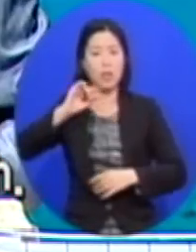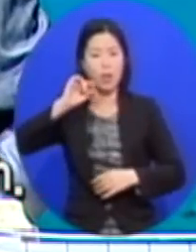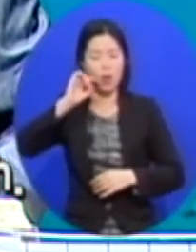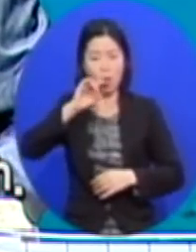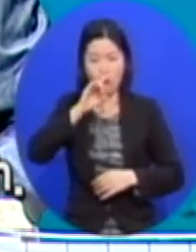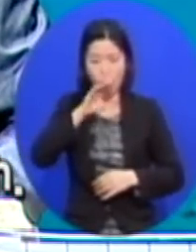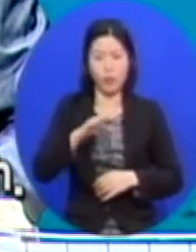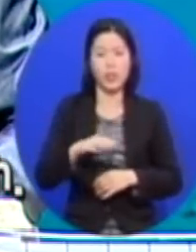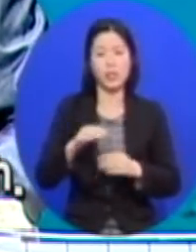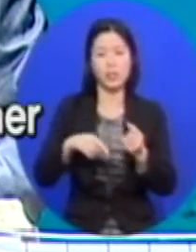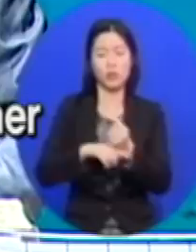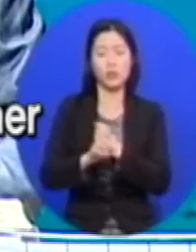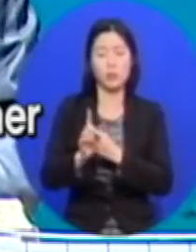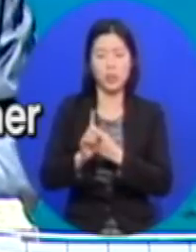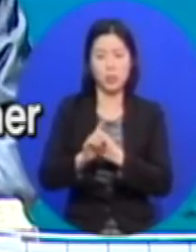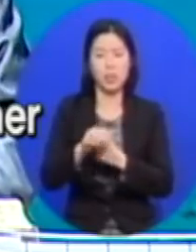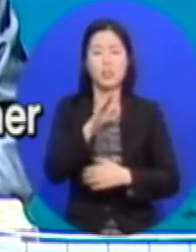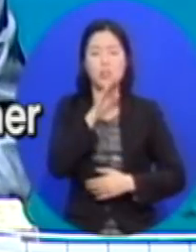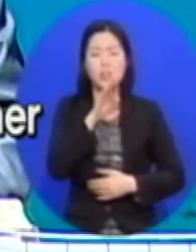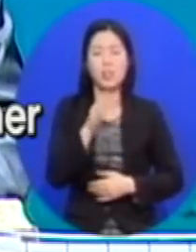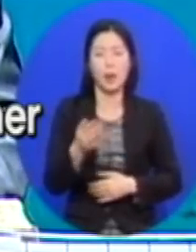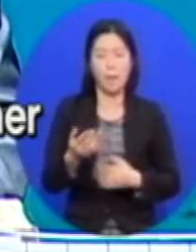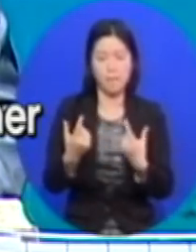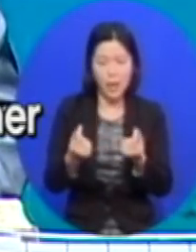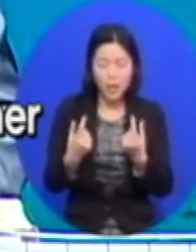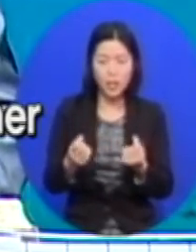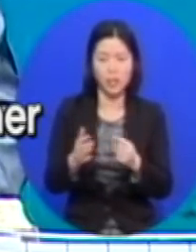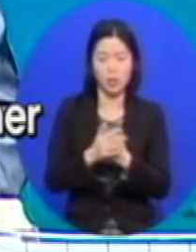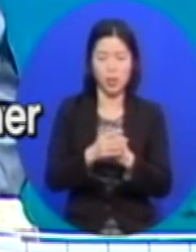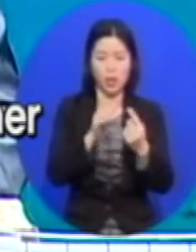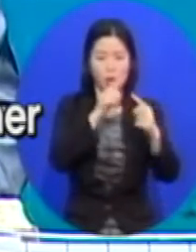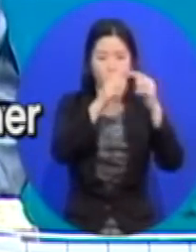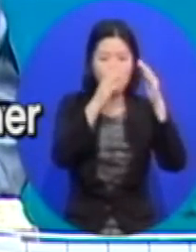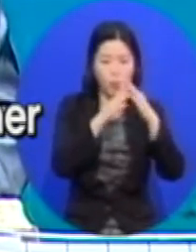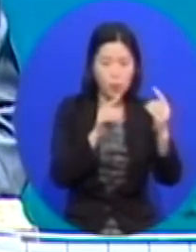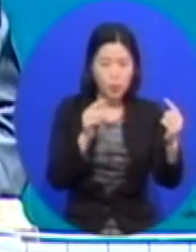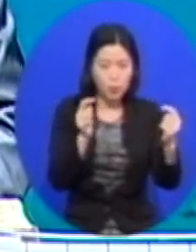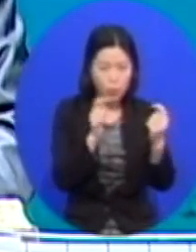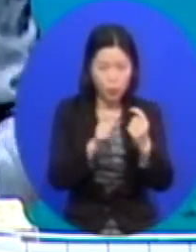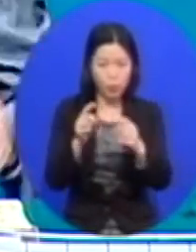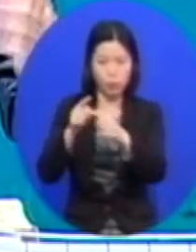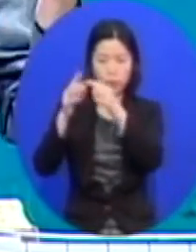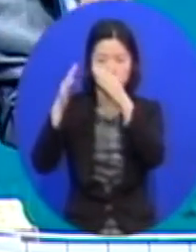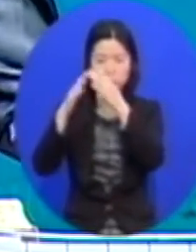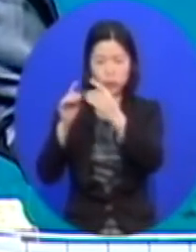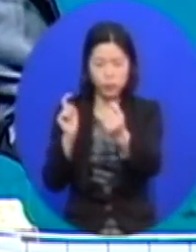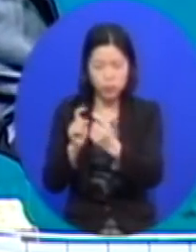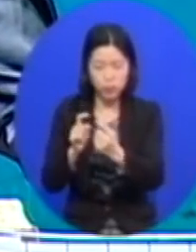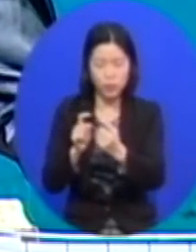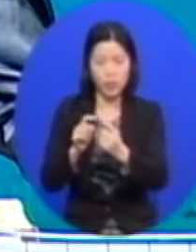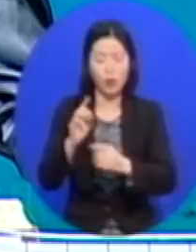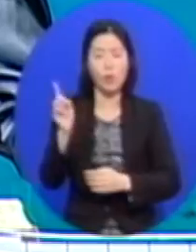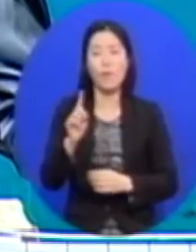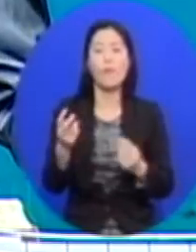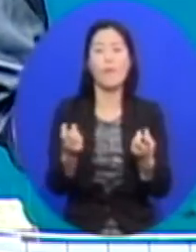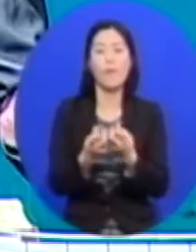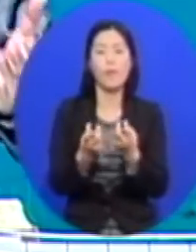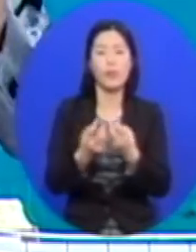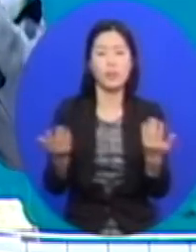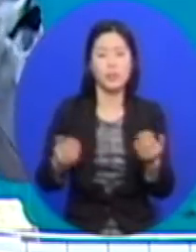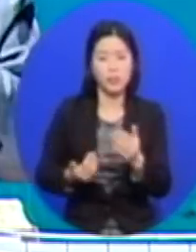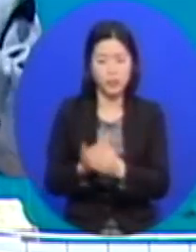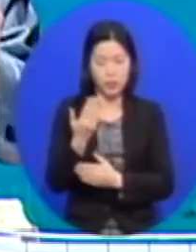그러니까 말해요 교인들 끼리 싸우고 교회 들길에 싸 옵니다 어떻게 이런 일이 벌어지지 요